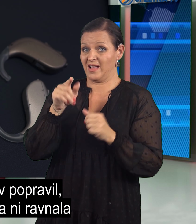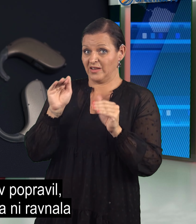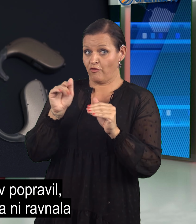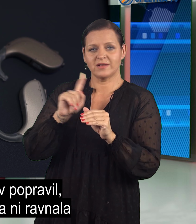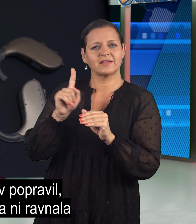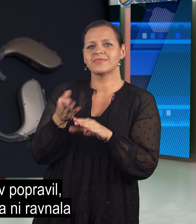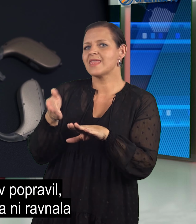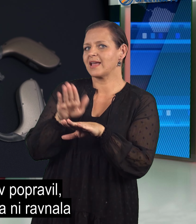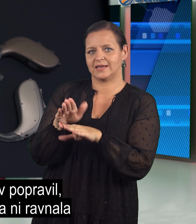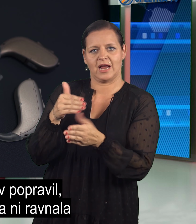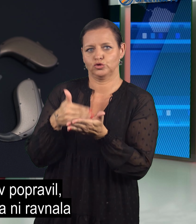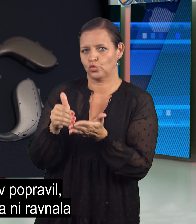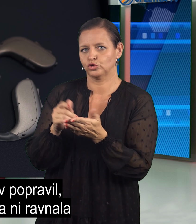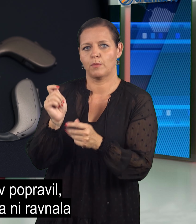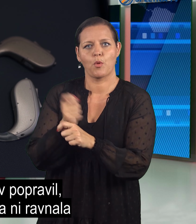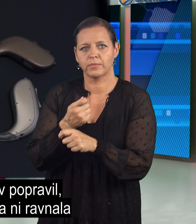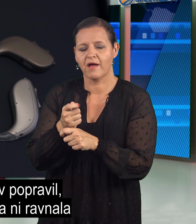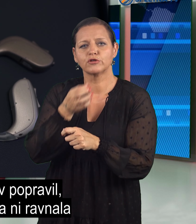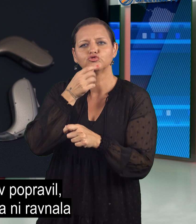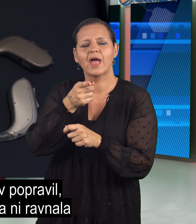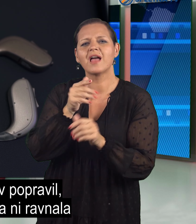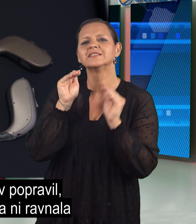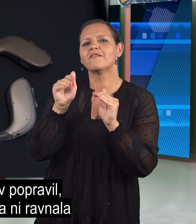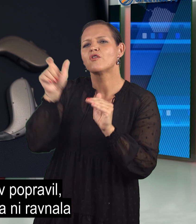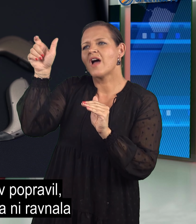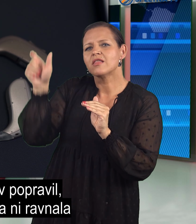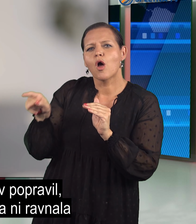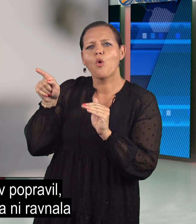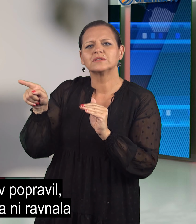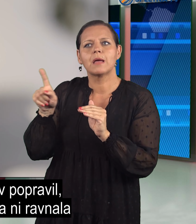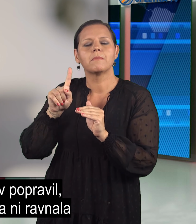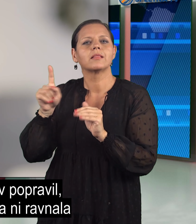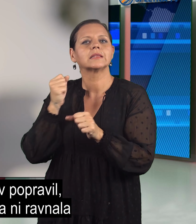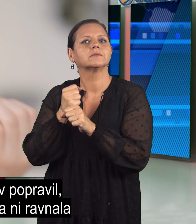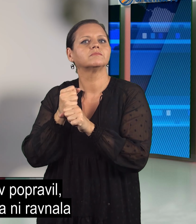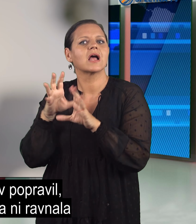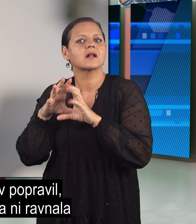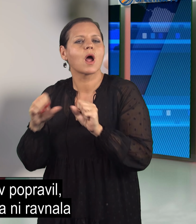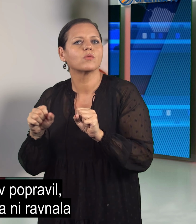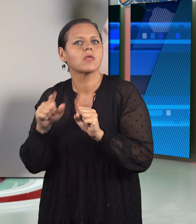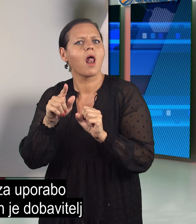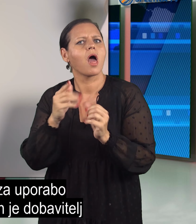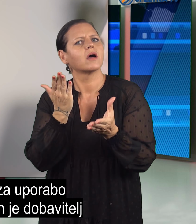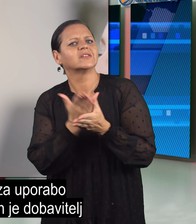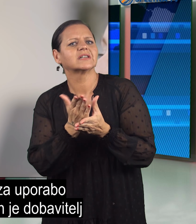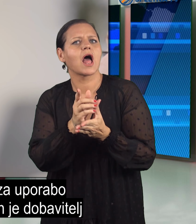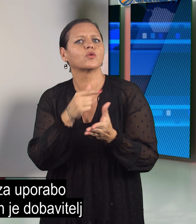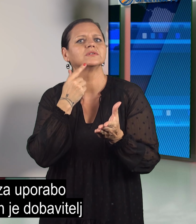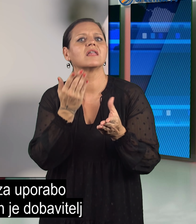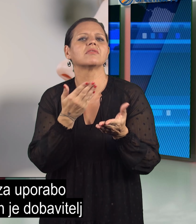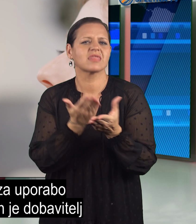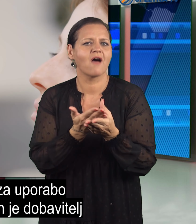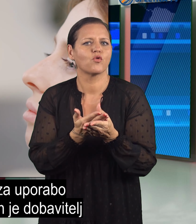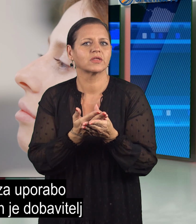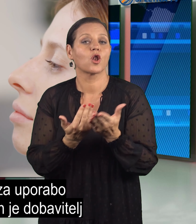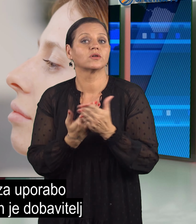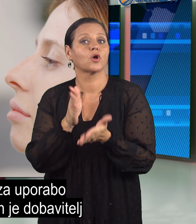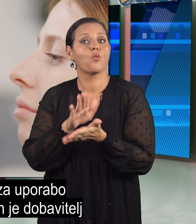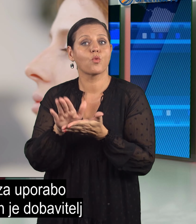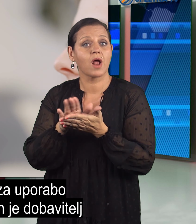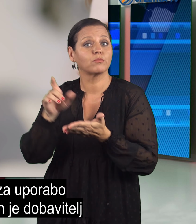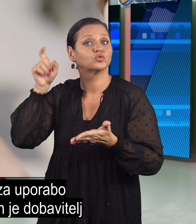Ne krije pa stroškov popravil, če zavarovana oseba ni ravnala v skladu z navodili za uporabo slušnega aparata, ki